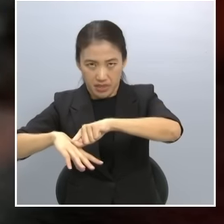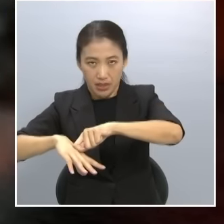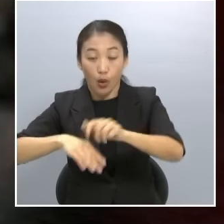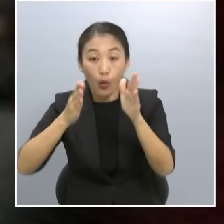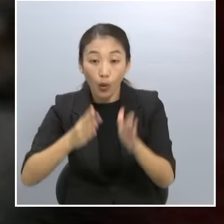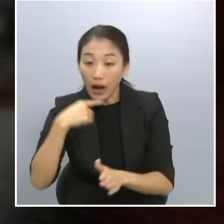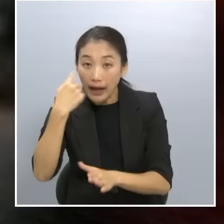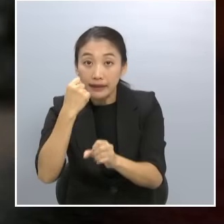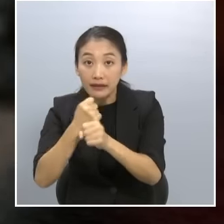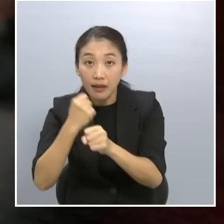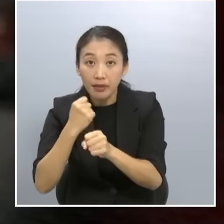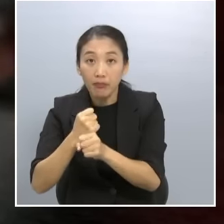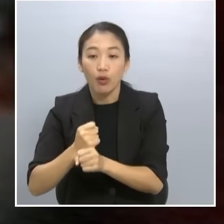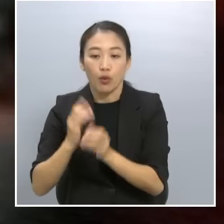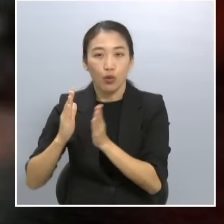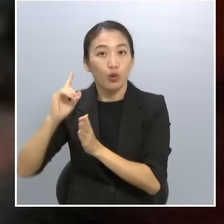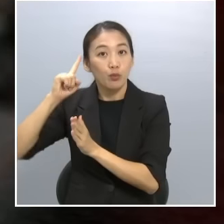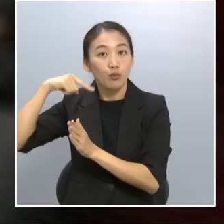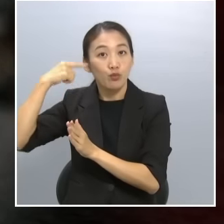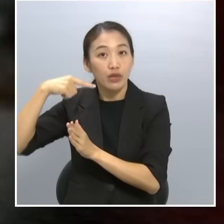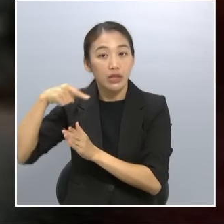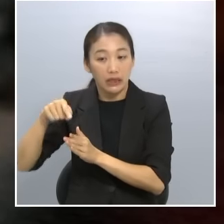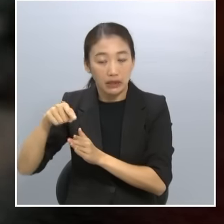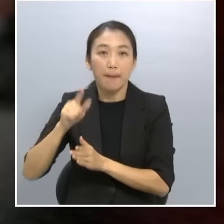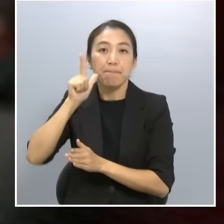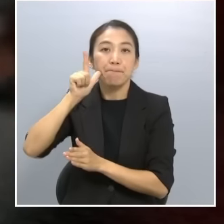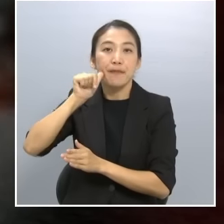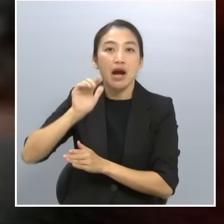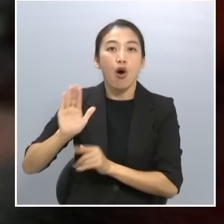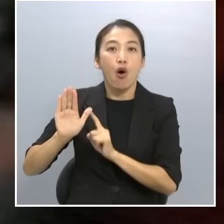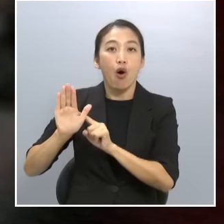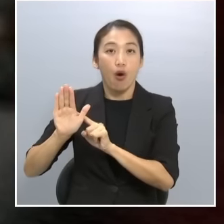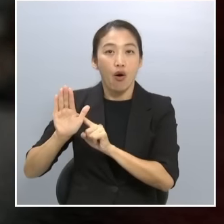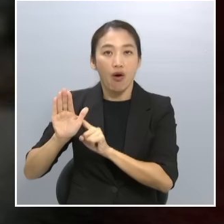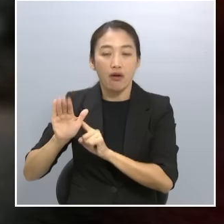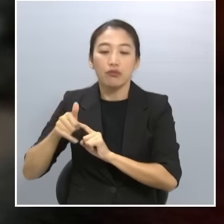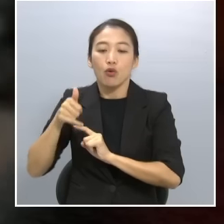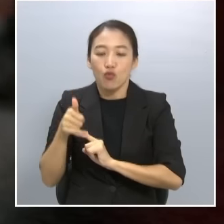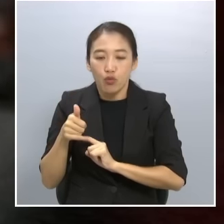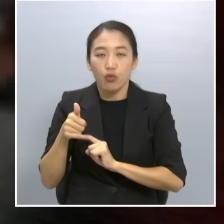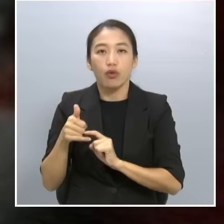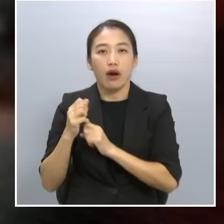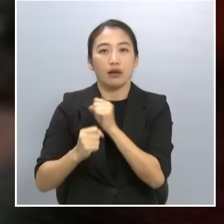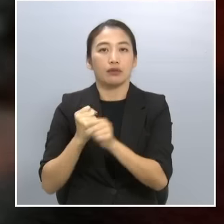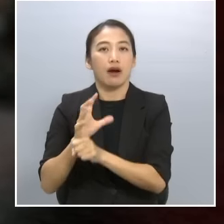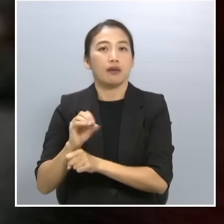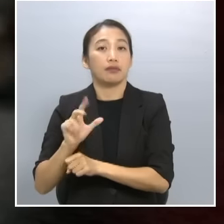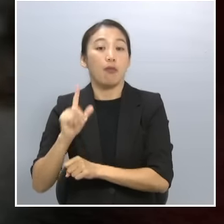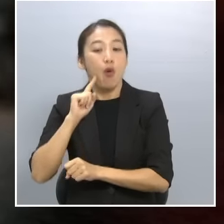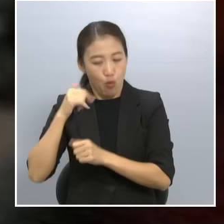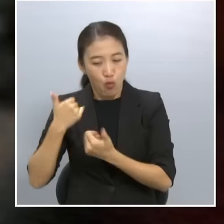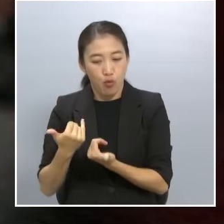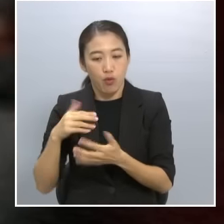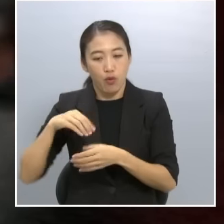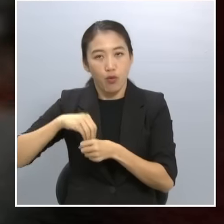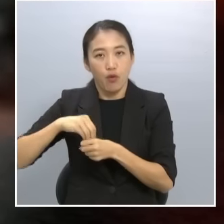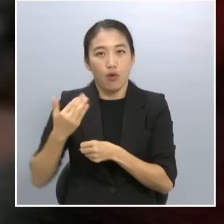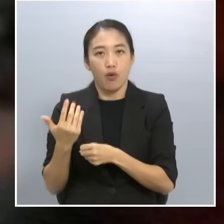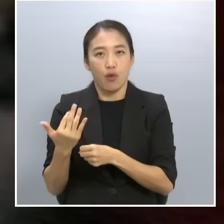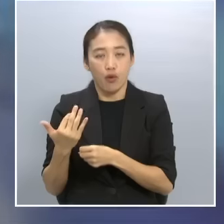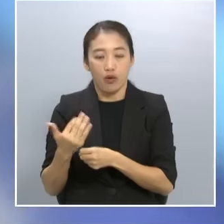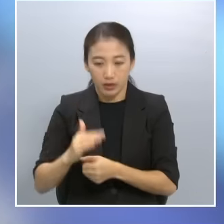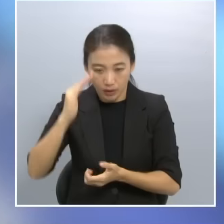ครับชื่อว่านางสาวอนันต์ครับอายุ54ปีซึ่งแม่ยายเนี่ยก็ยืนรอมอบตัวอยู่ที่หน้าบ้านนะครับตำรวจคุมตัวไปสอบปากคำที่โร